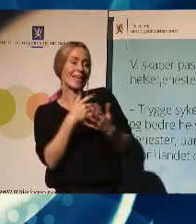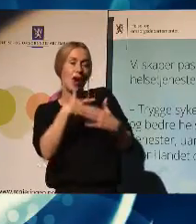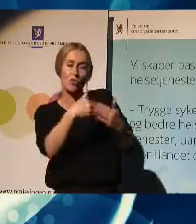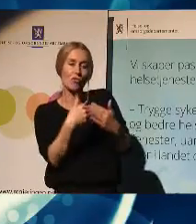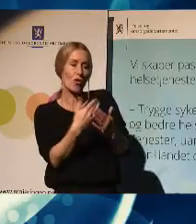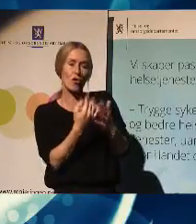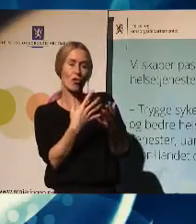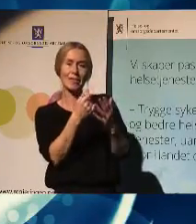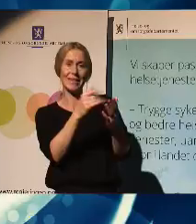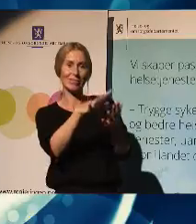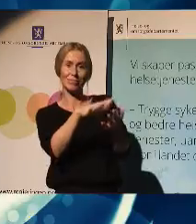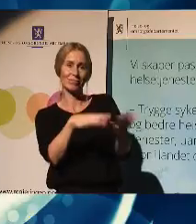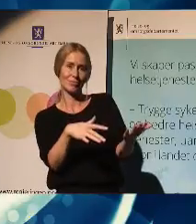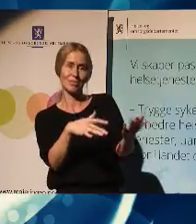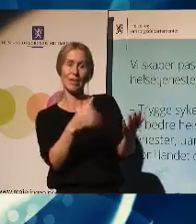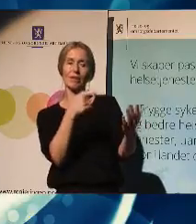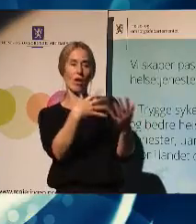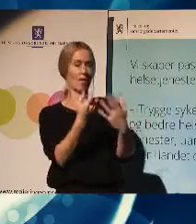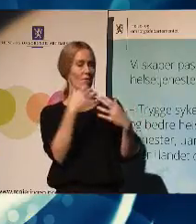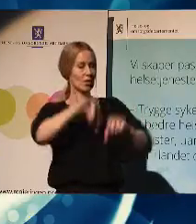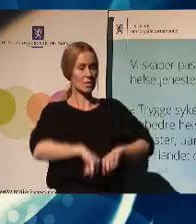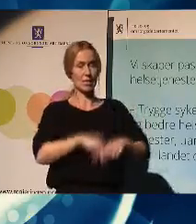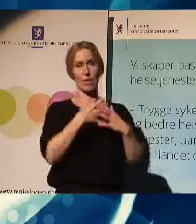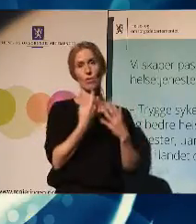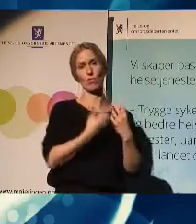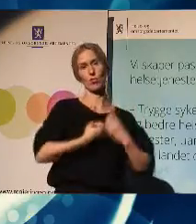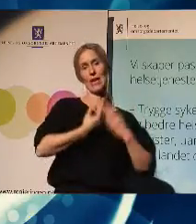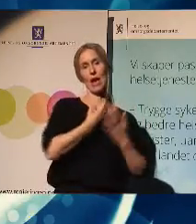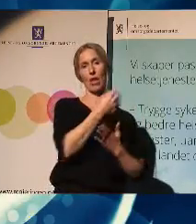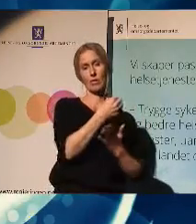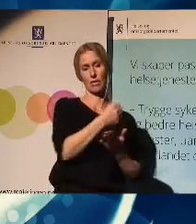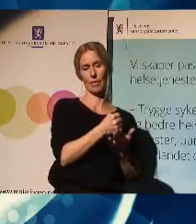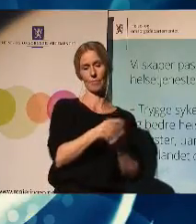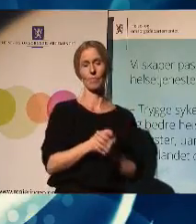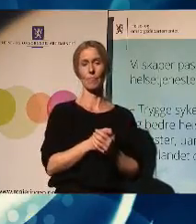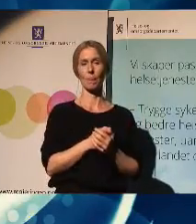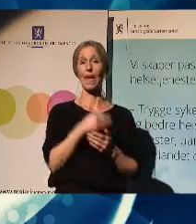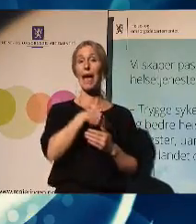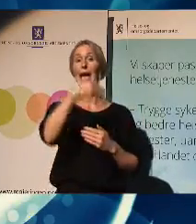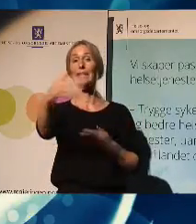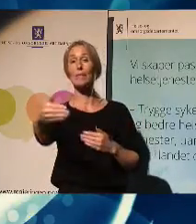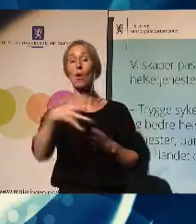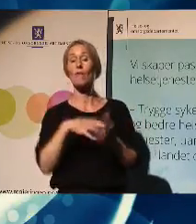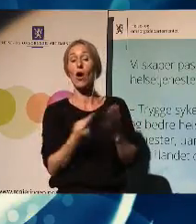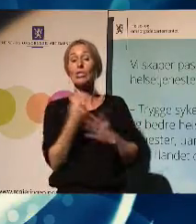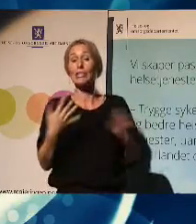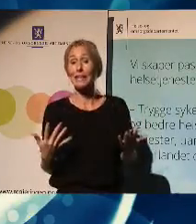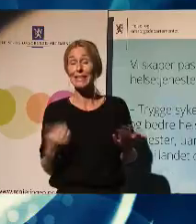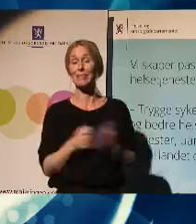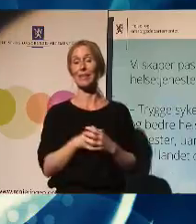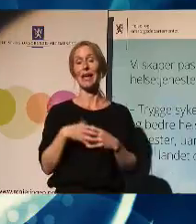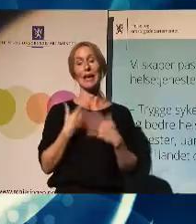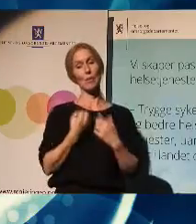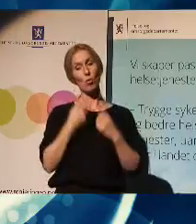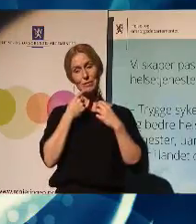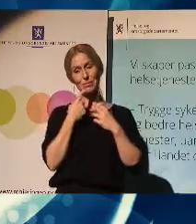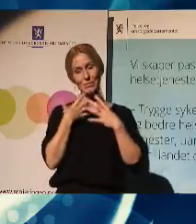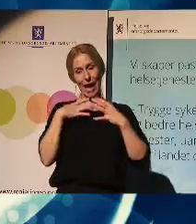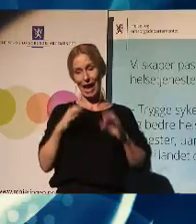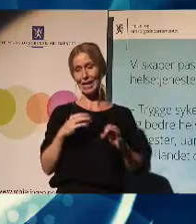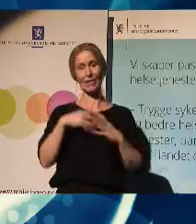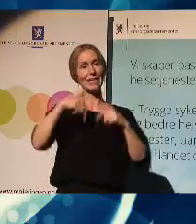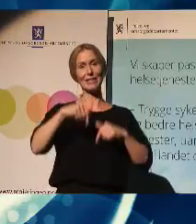det vanskeligere å motivere de ansatte. Hva har skjedd etterpå? Jeg må jo ærlig si at vi i dag ikke